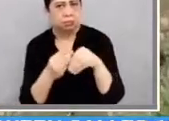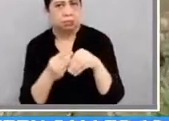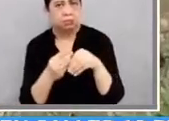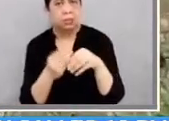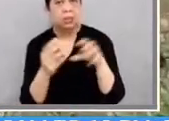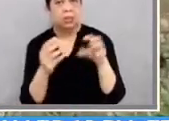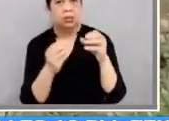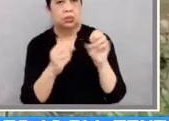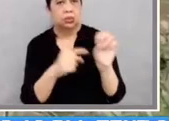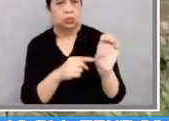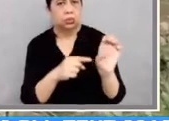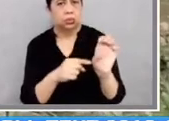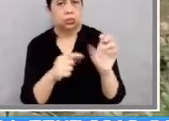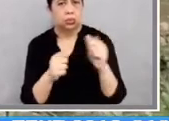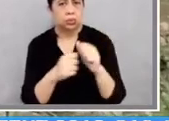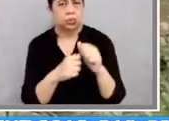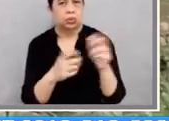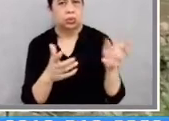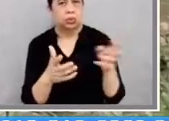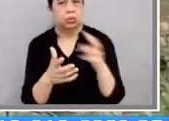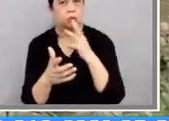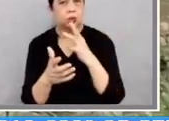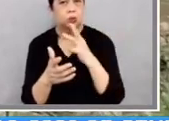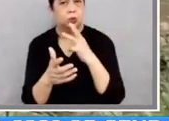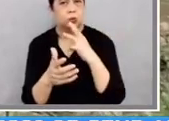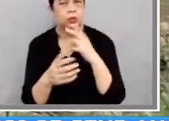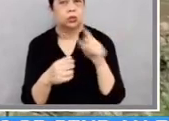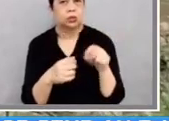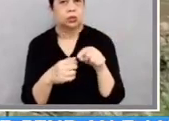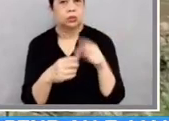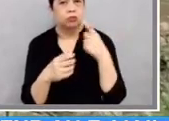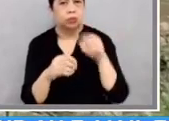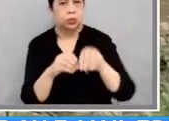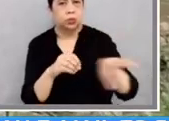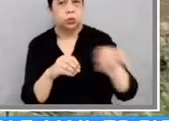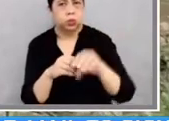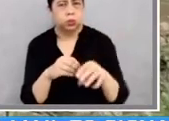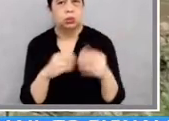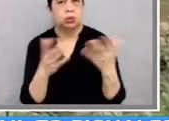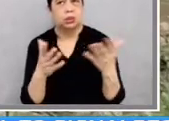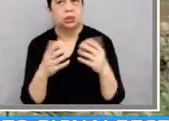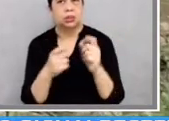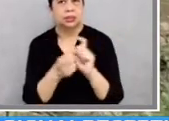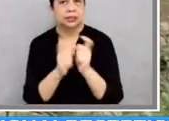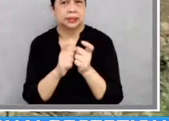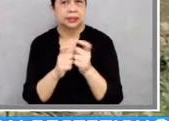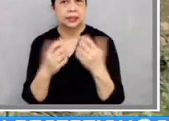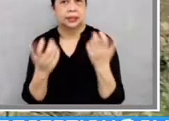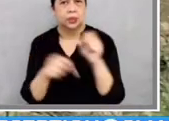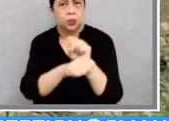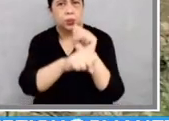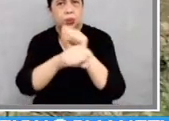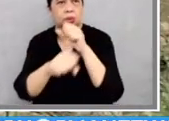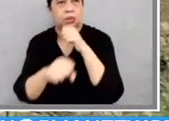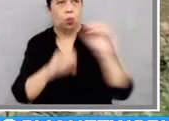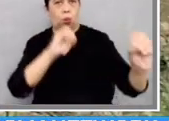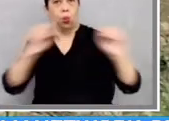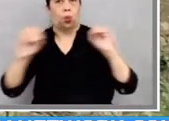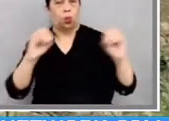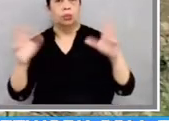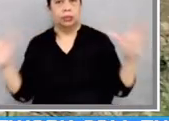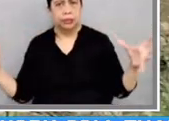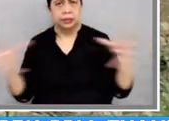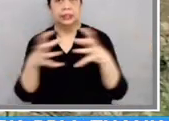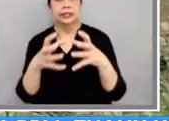for bulk water o sa tubig. Ang gusto ko silang Pangulo ho, yung convergence effort, hindi na yung kanya-kanya. Gusto niya may unity